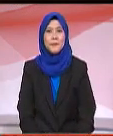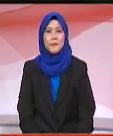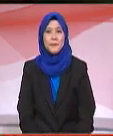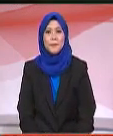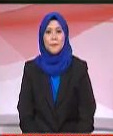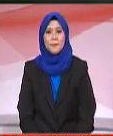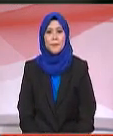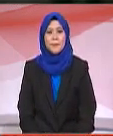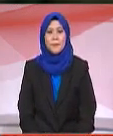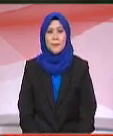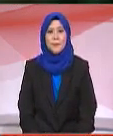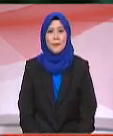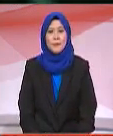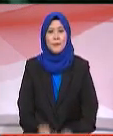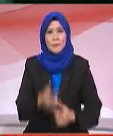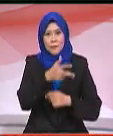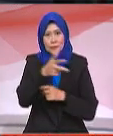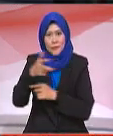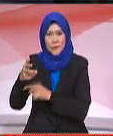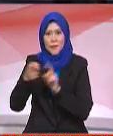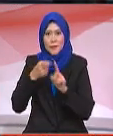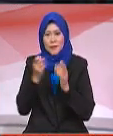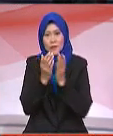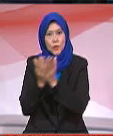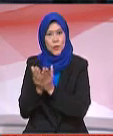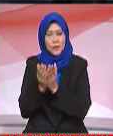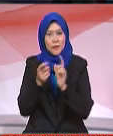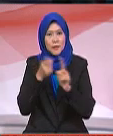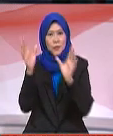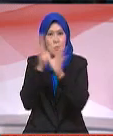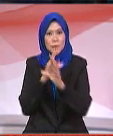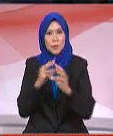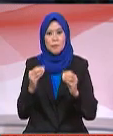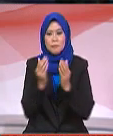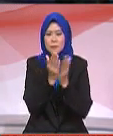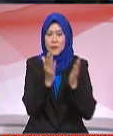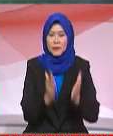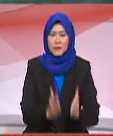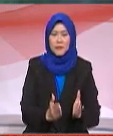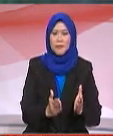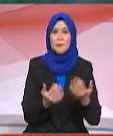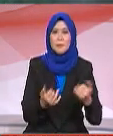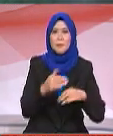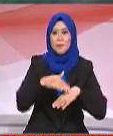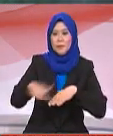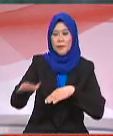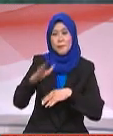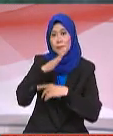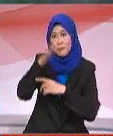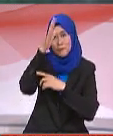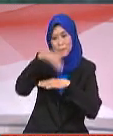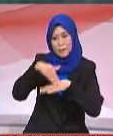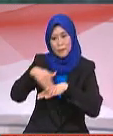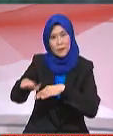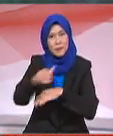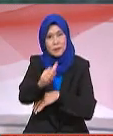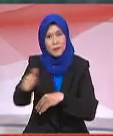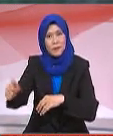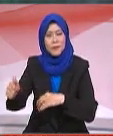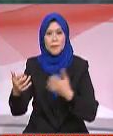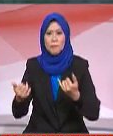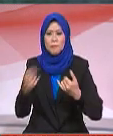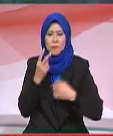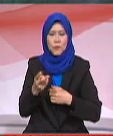Grup RTM di beberapa buah sekolah di sekitar Bandar Kuching mendapati pelajar yang kebanyakannya dihantar ibu bapa masing-masing